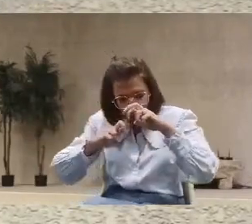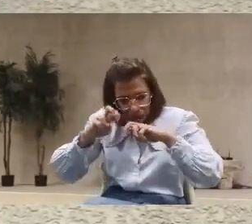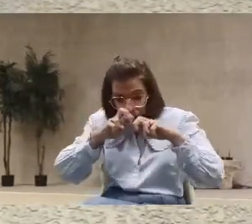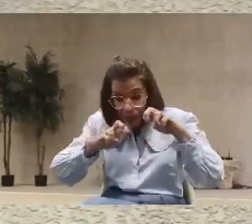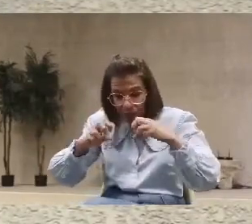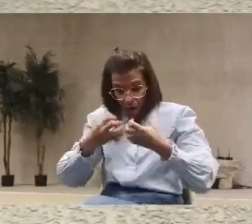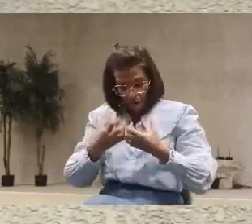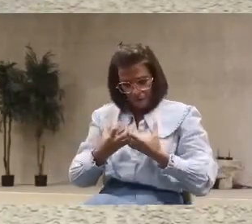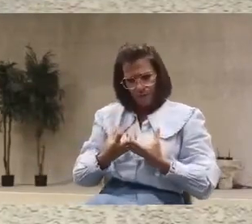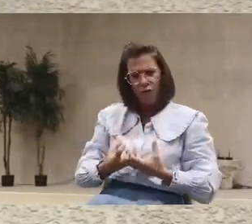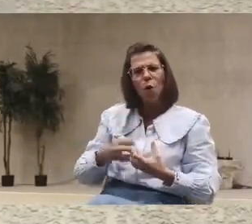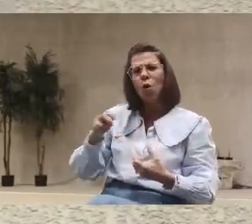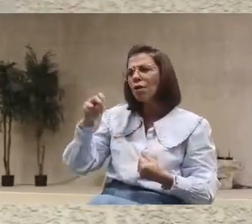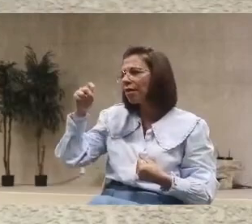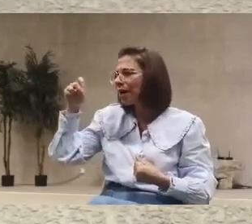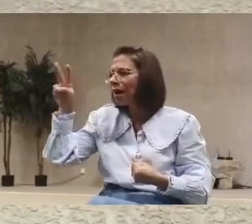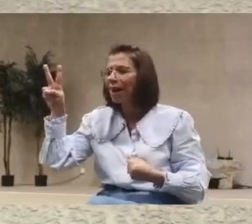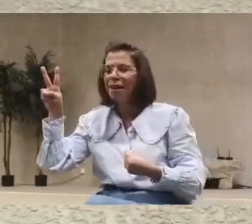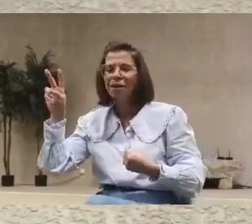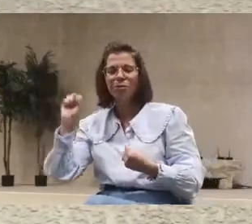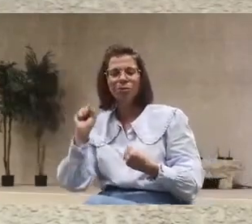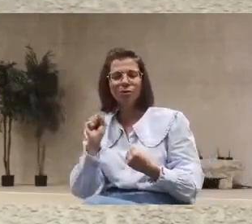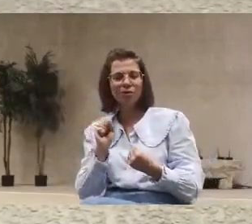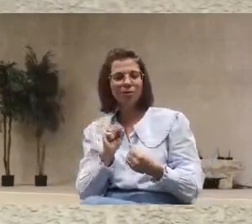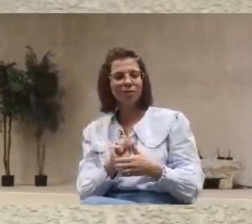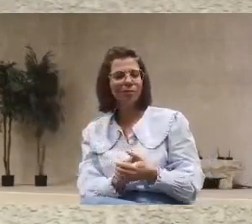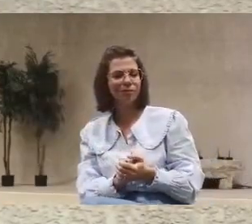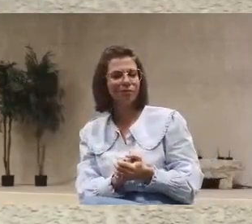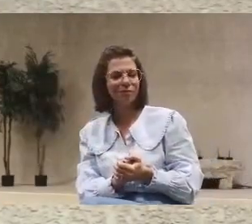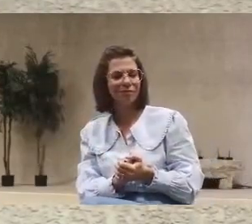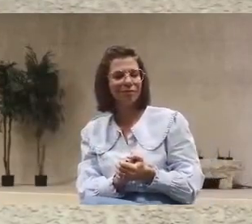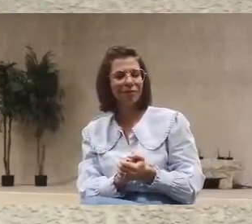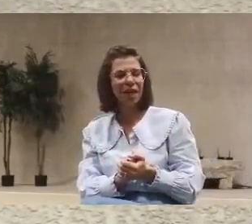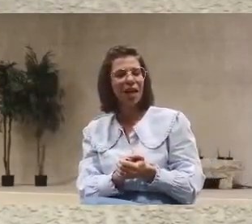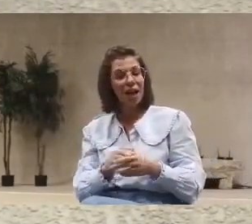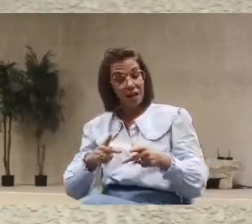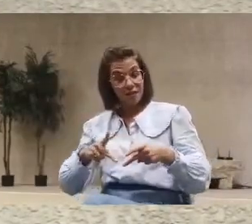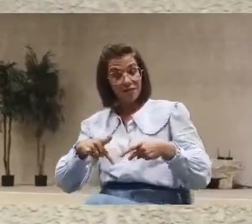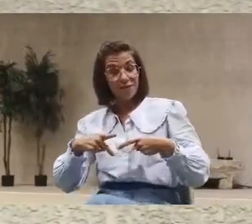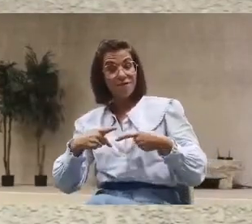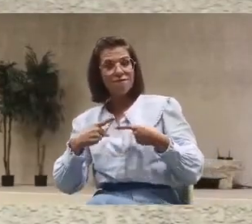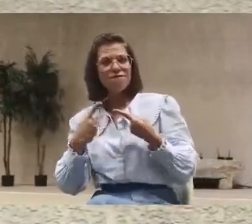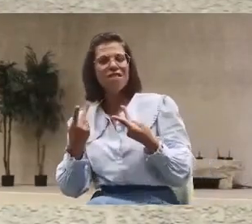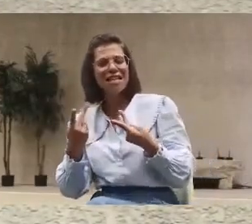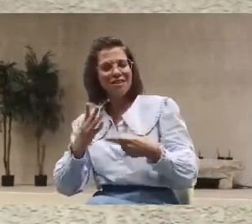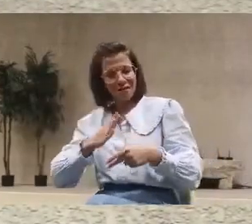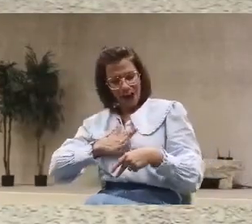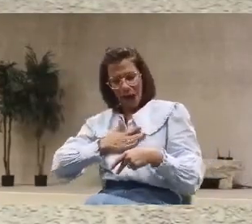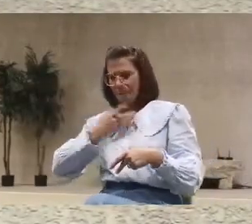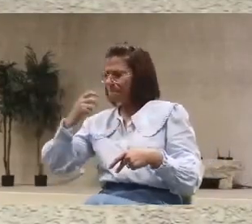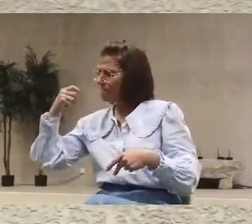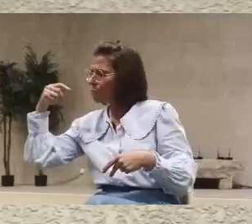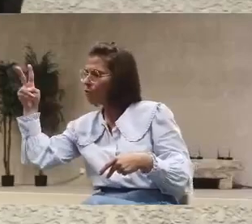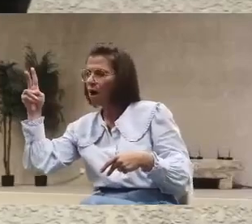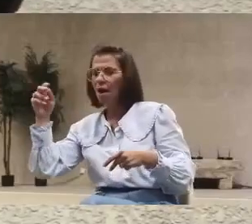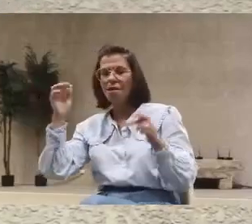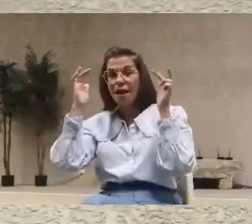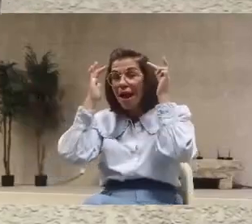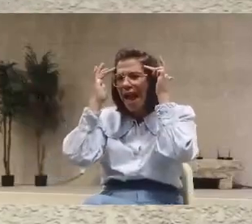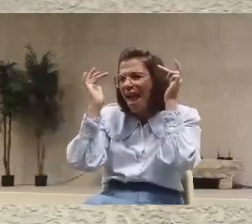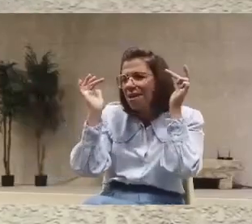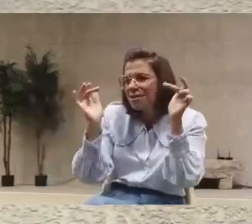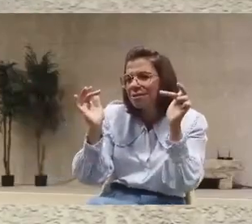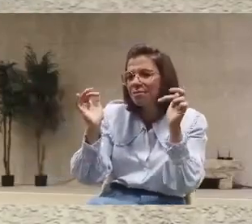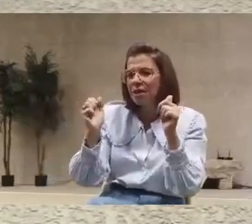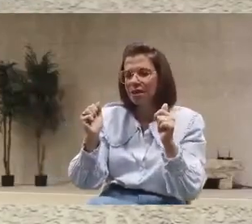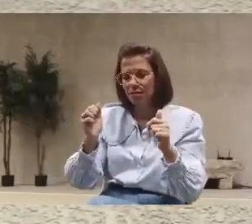à expérimenter son amour, parce que c'est un roi bon, merveilleux, glorieux